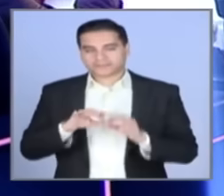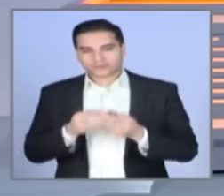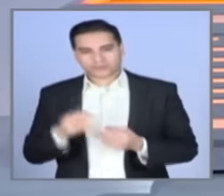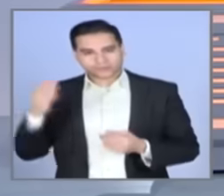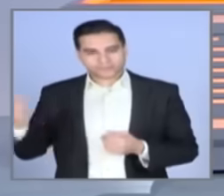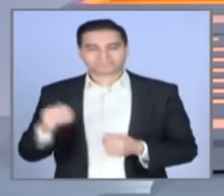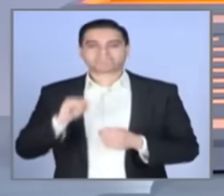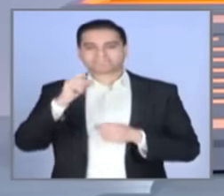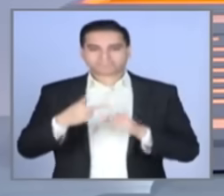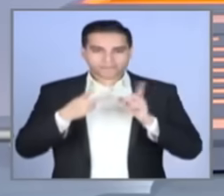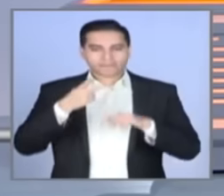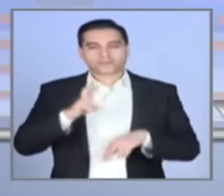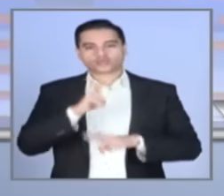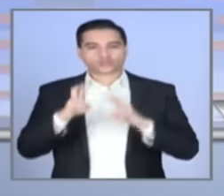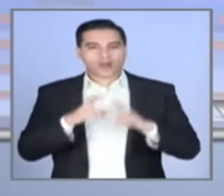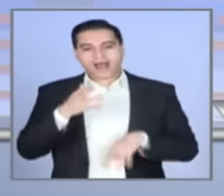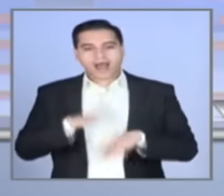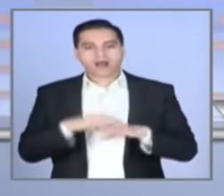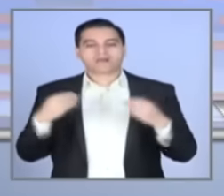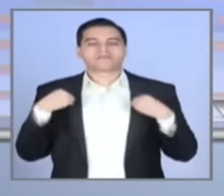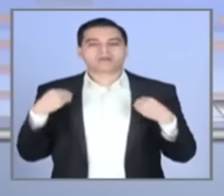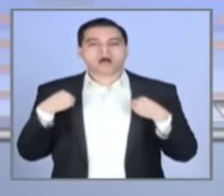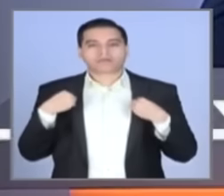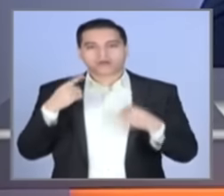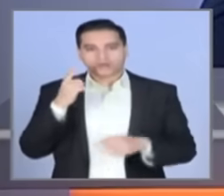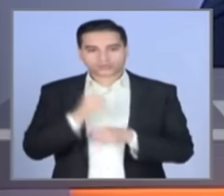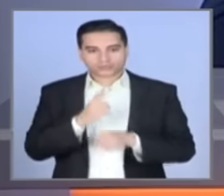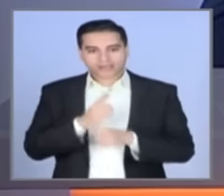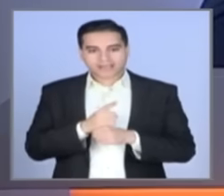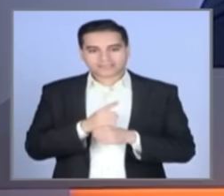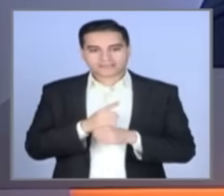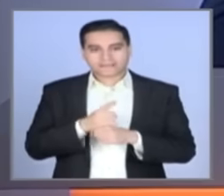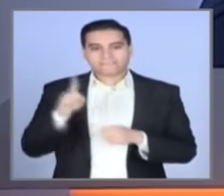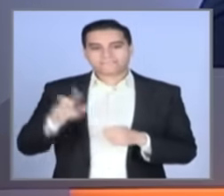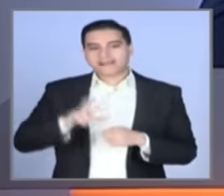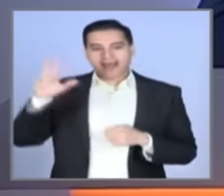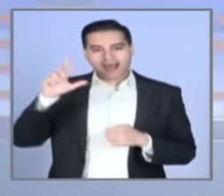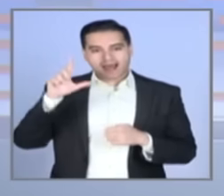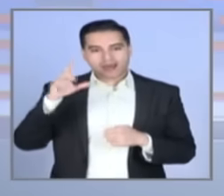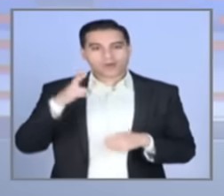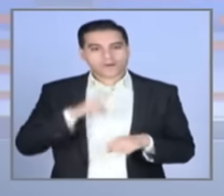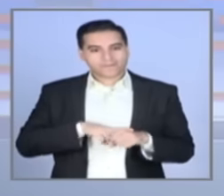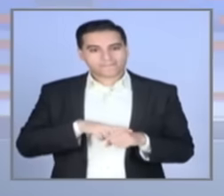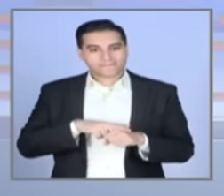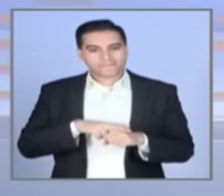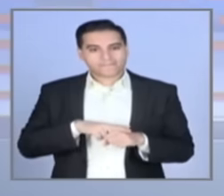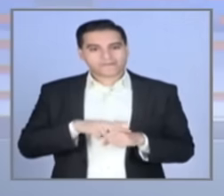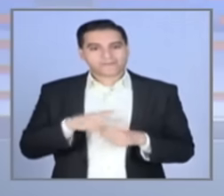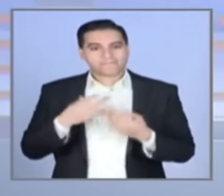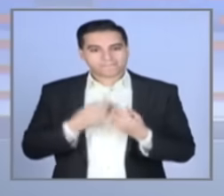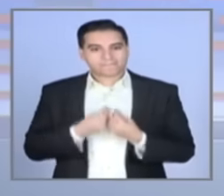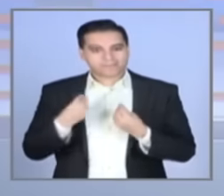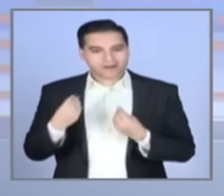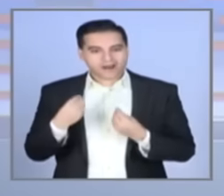50، عيلة عيسى. دلوقتي عندنا سؤال في الرياضة، الأستاذ بلال. بلال على